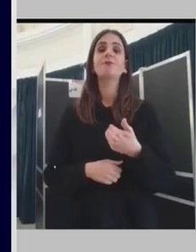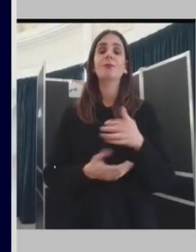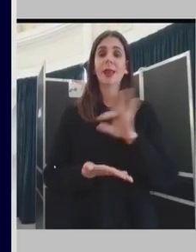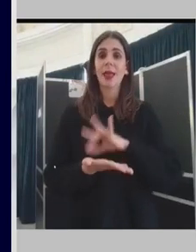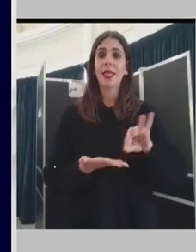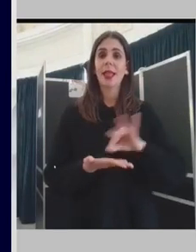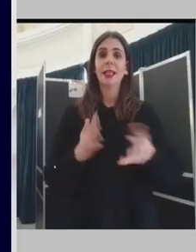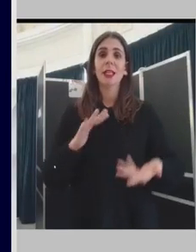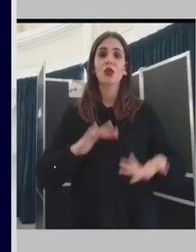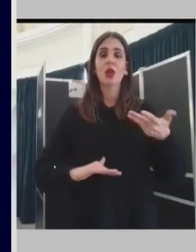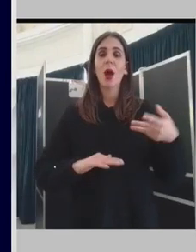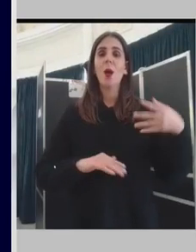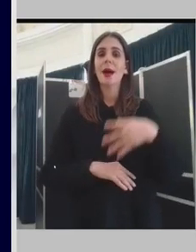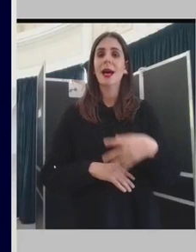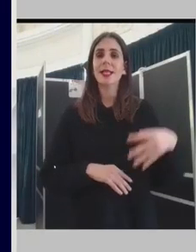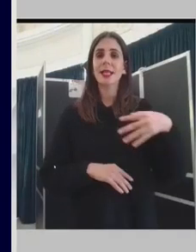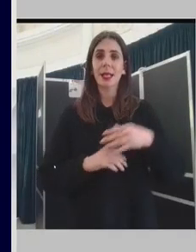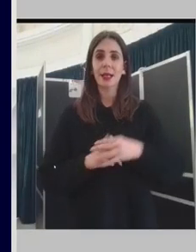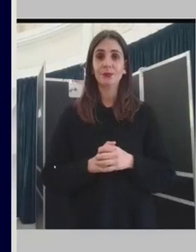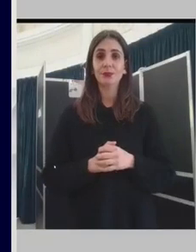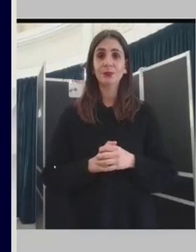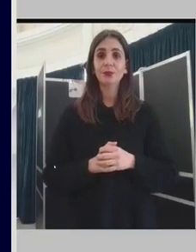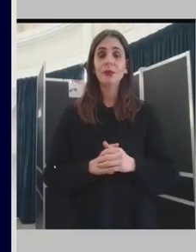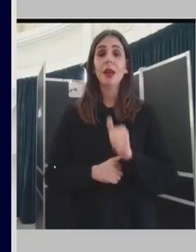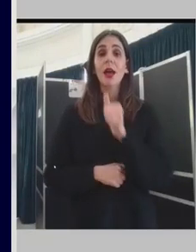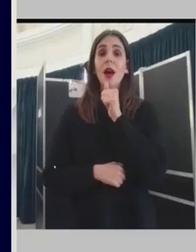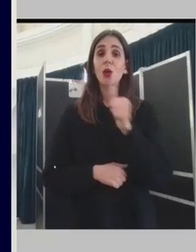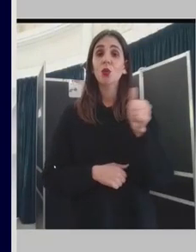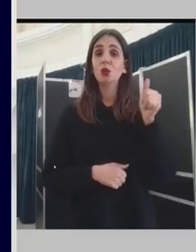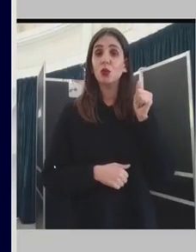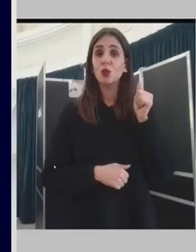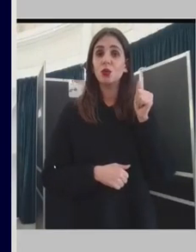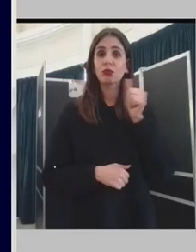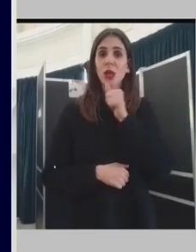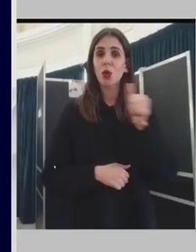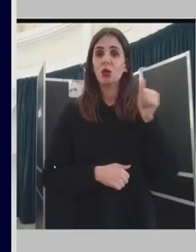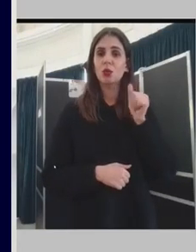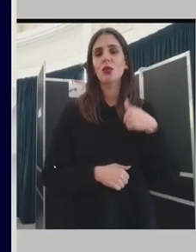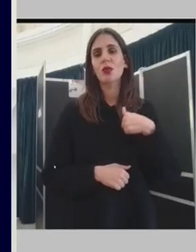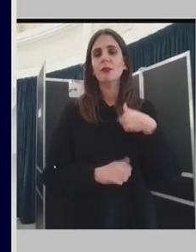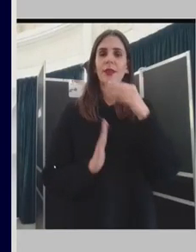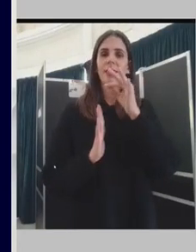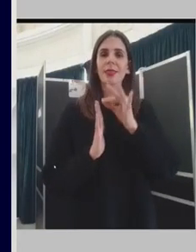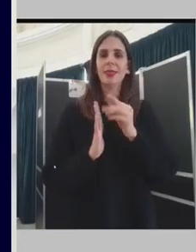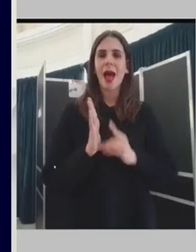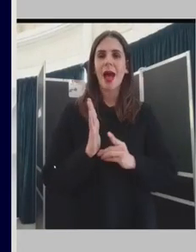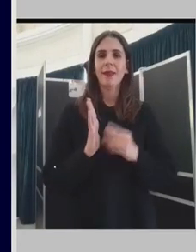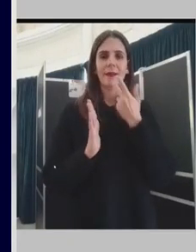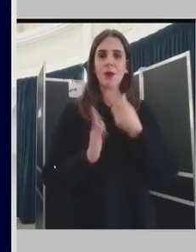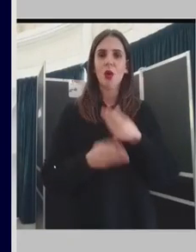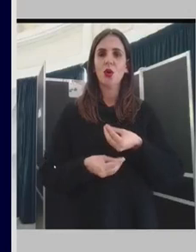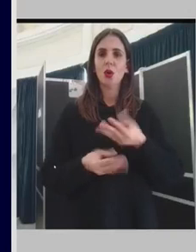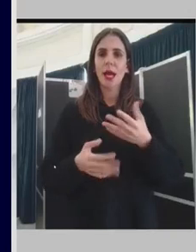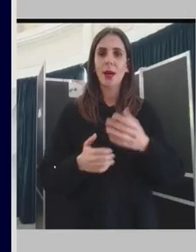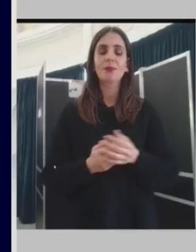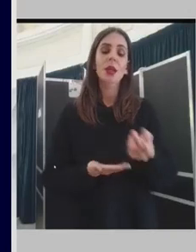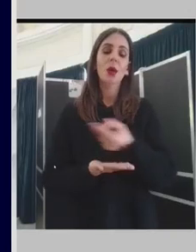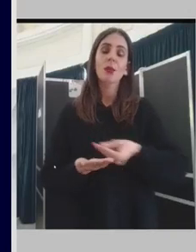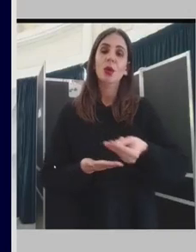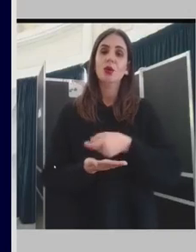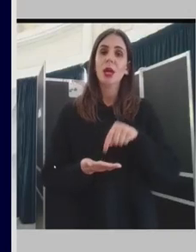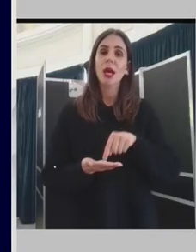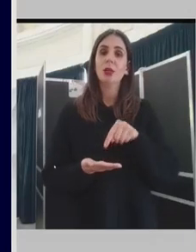Maiorana. L'anno scorso, per darvi un po' di dati, come progetto in